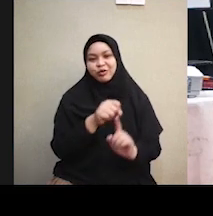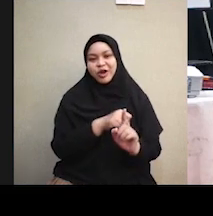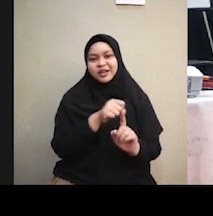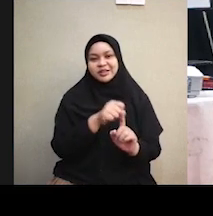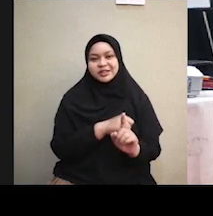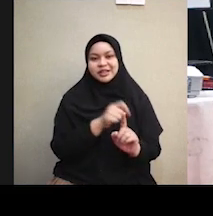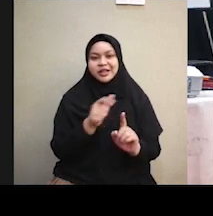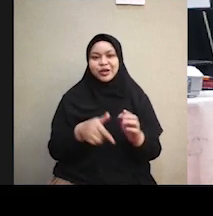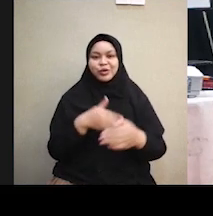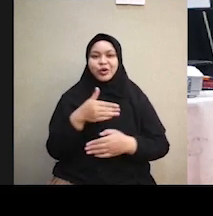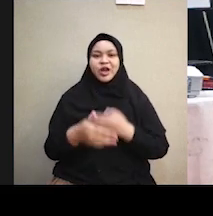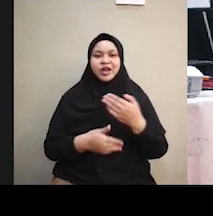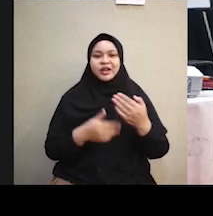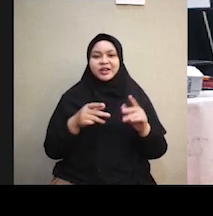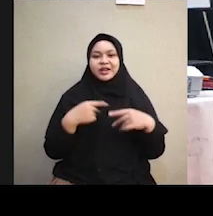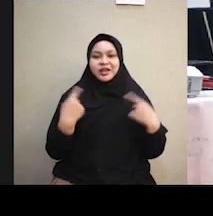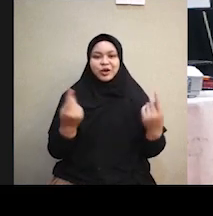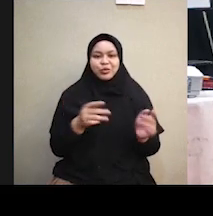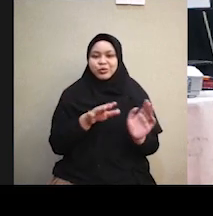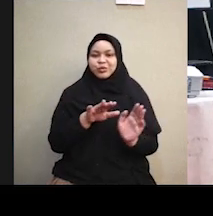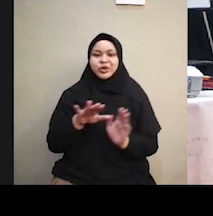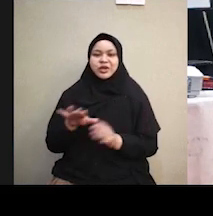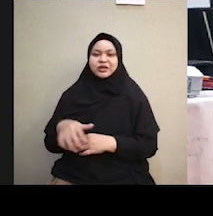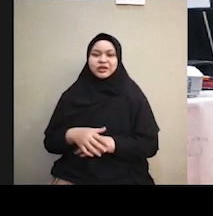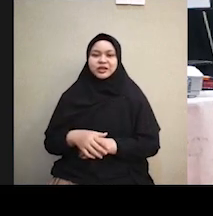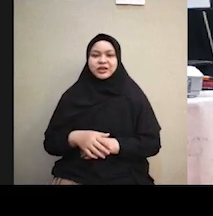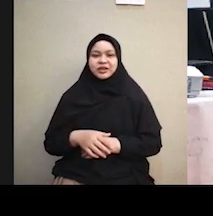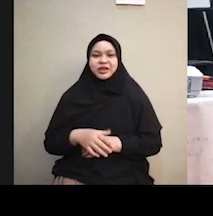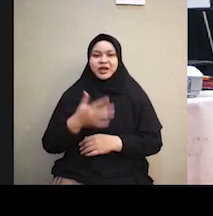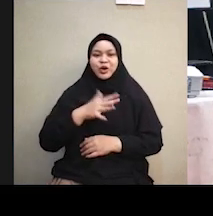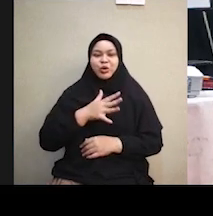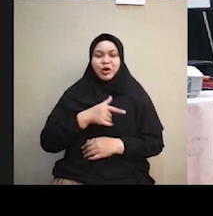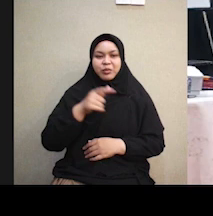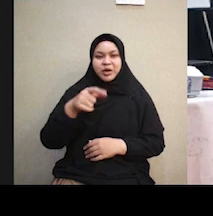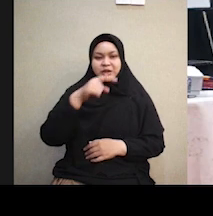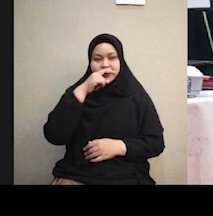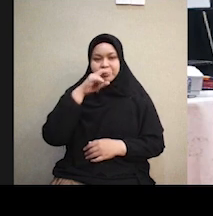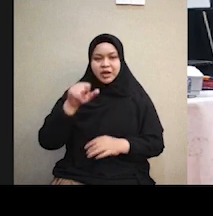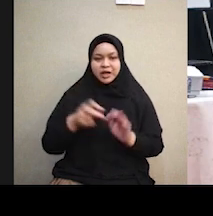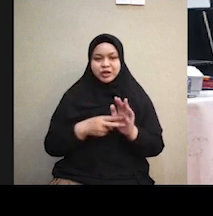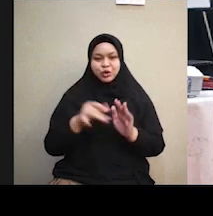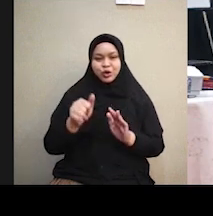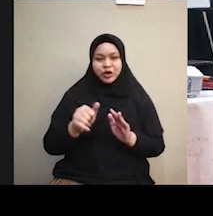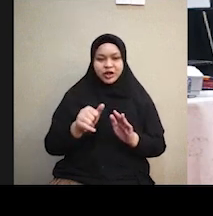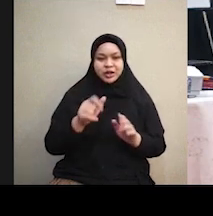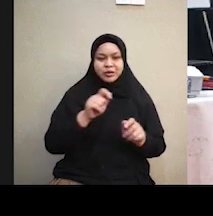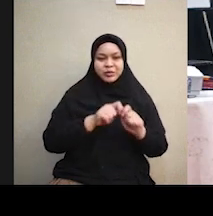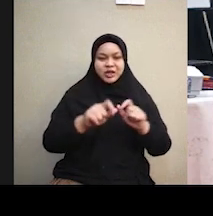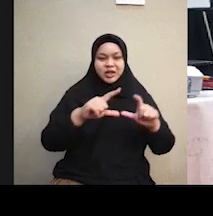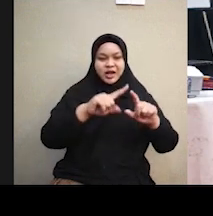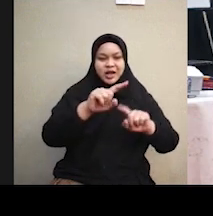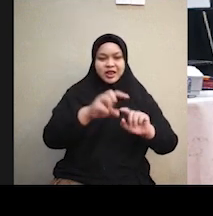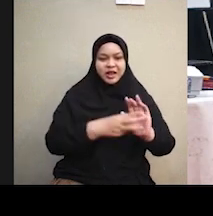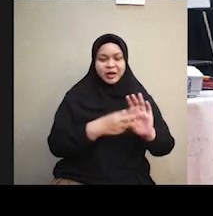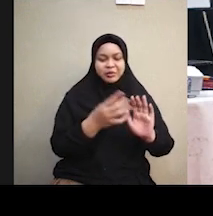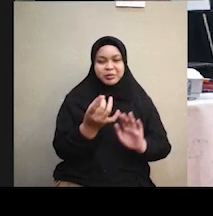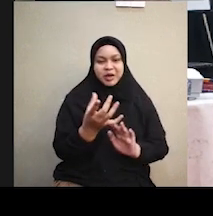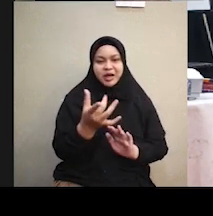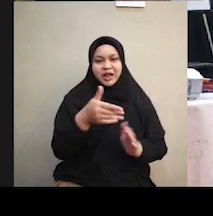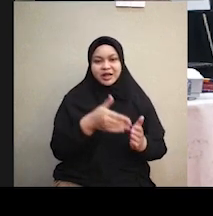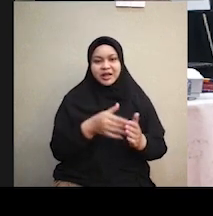berjalan ya kita tidak usah tidak usah ragu kalau misalnya Mas Joni dilarang bikin ATM sebentar lagi juga